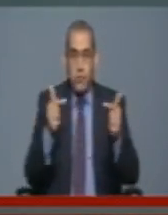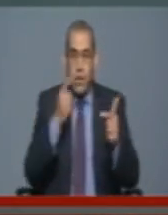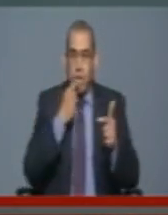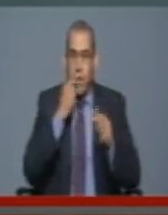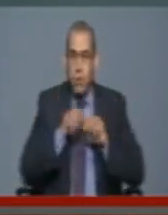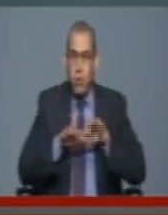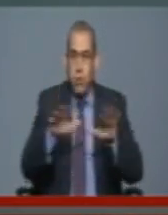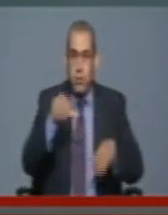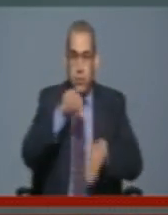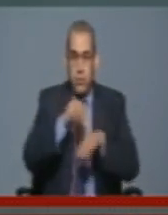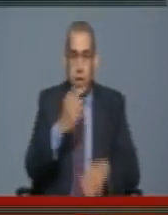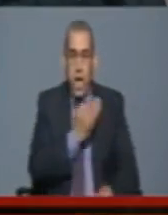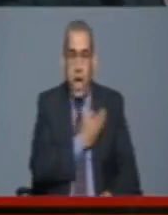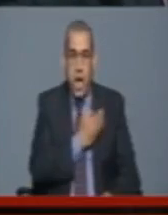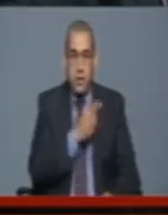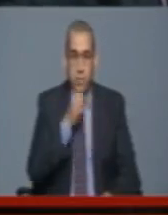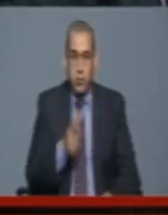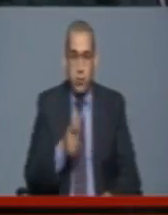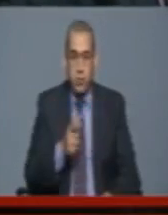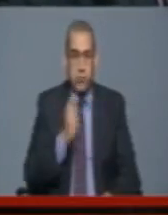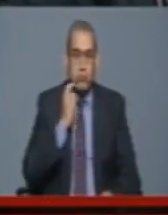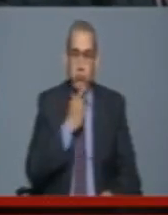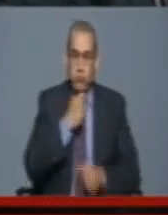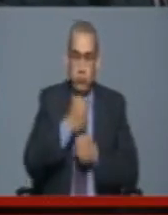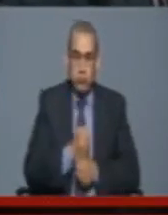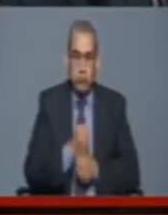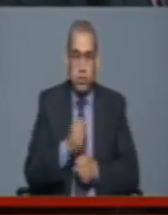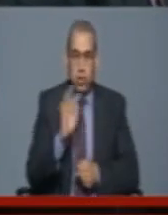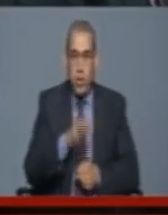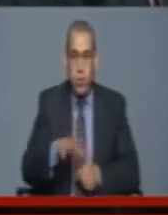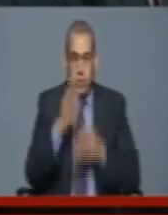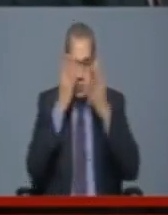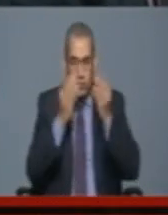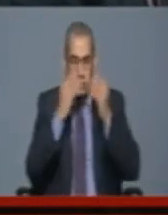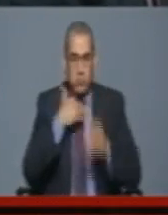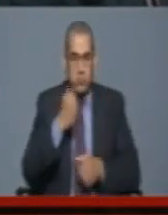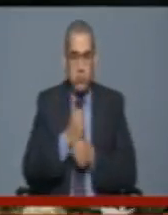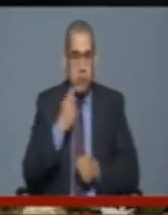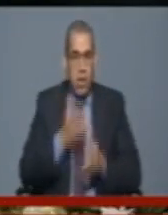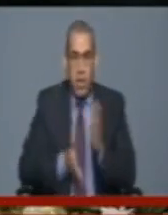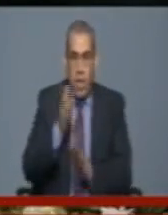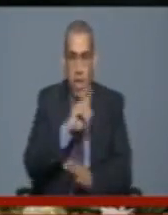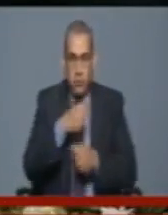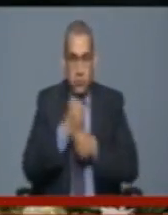قطاع غزة، بصمود أبناء شعبي وتضحياته، وبمواقفنا العربية الراسخة